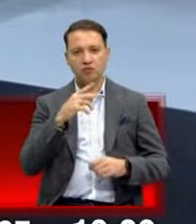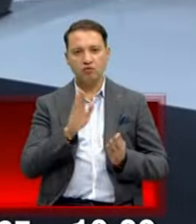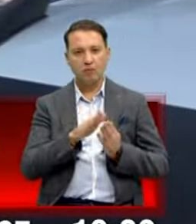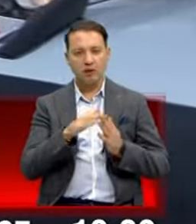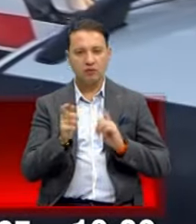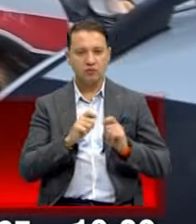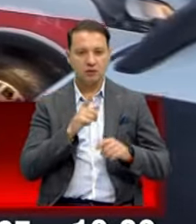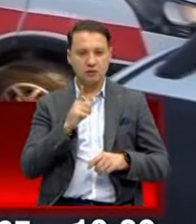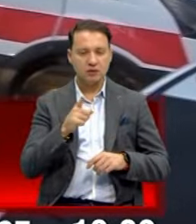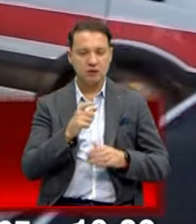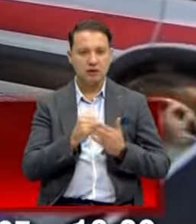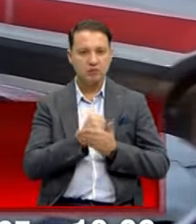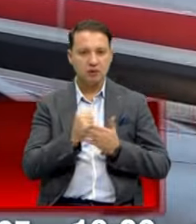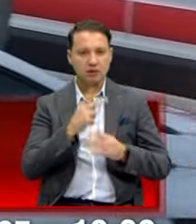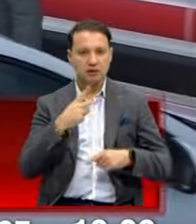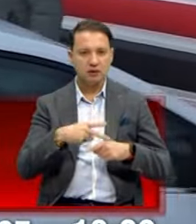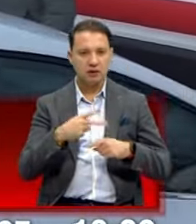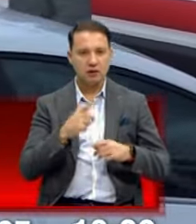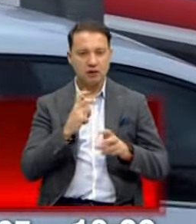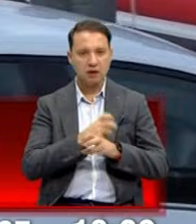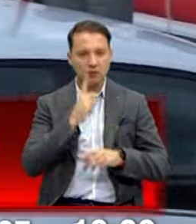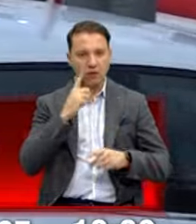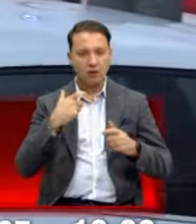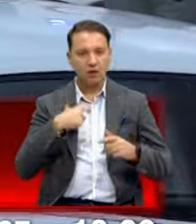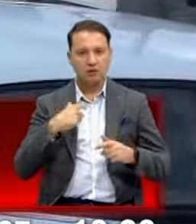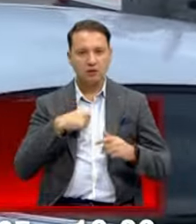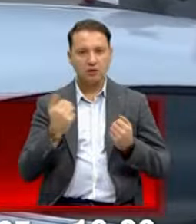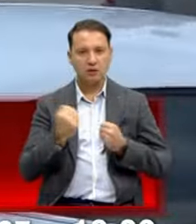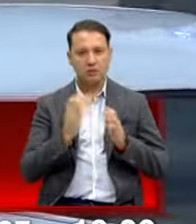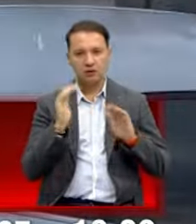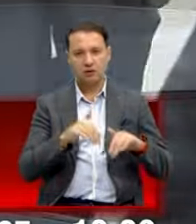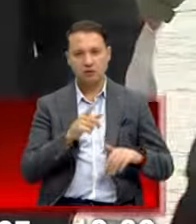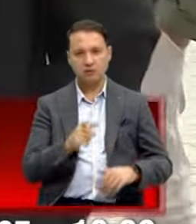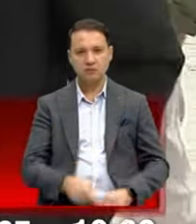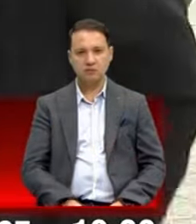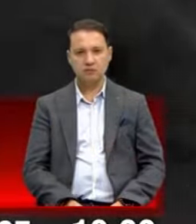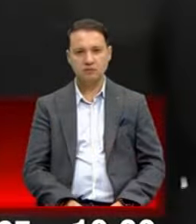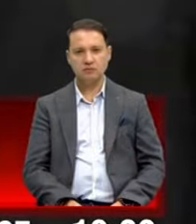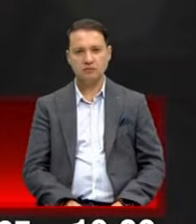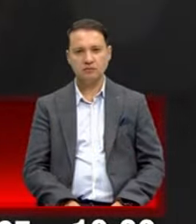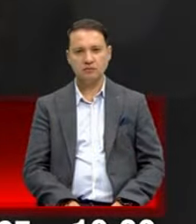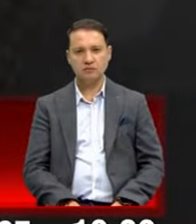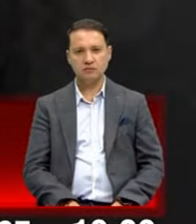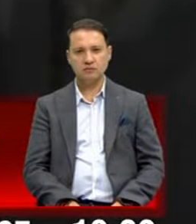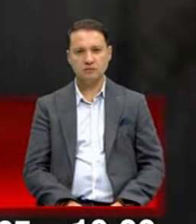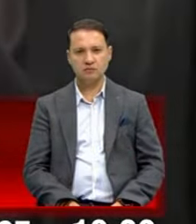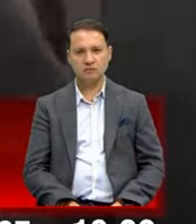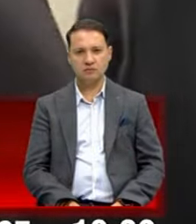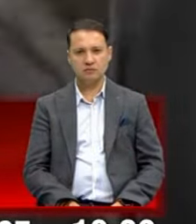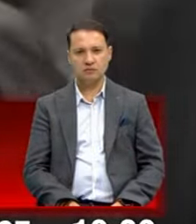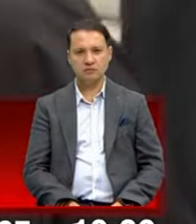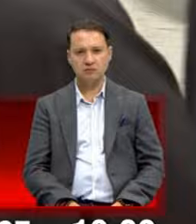köpekler kullanıldı. Kimyasal bir tehlikeye karşı da özel donanımlı araçlar getirildi. La